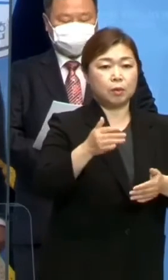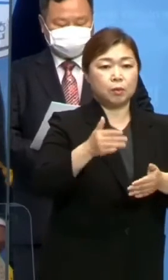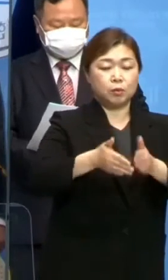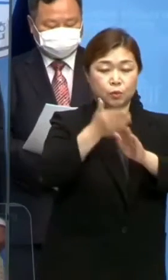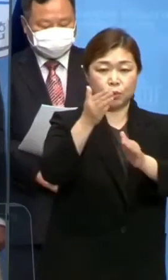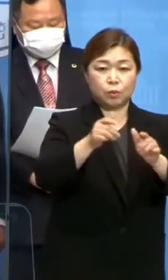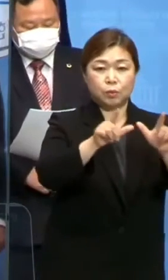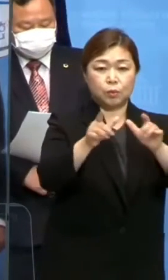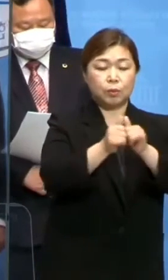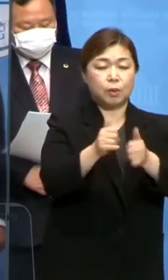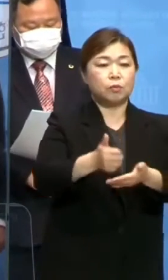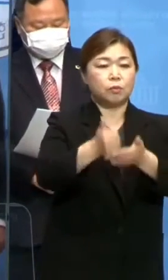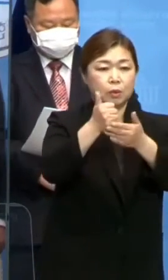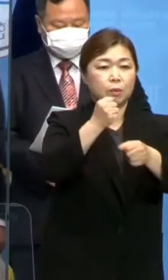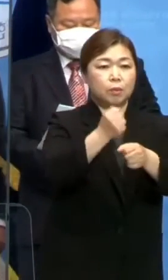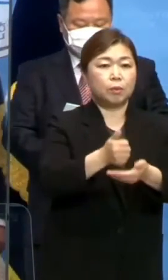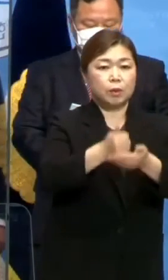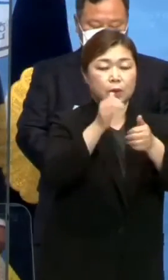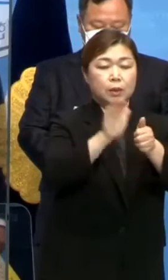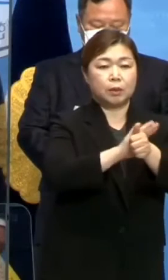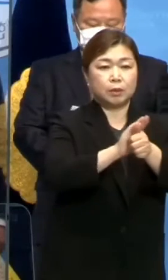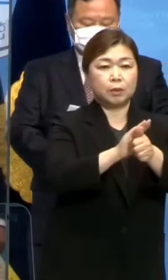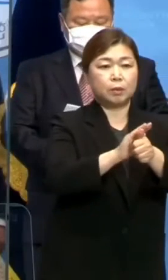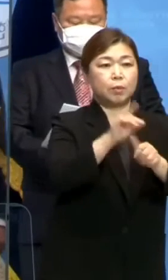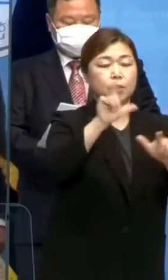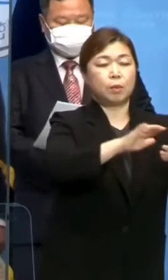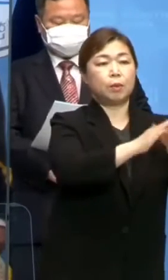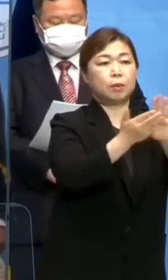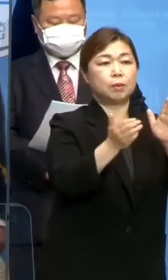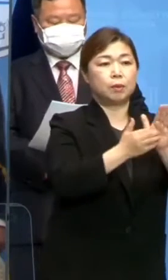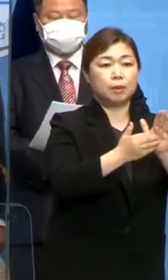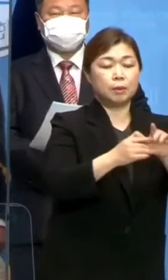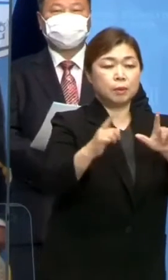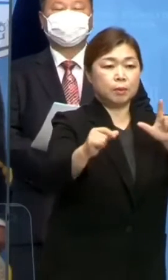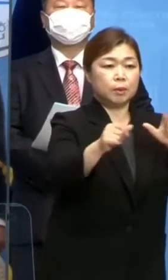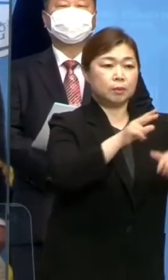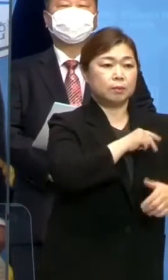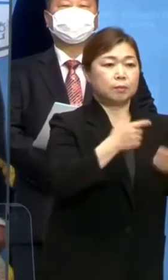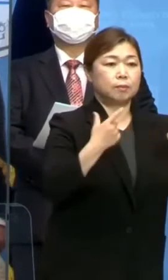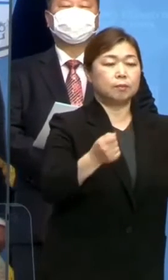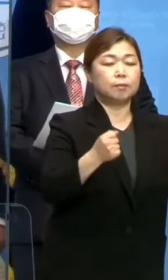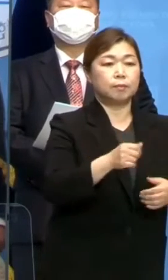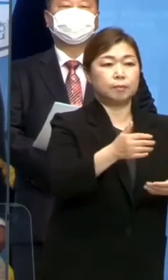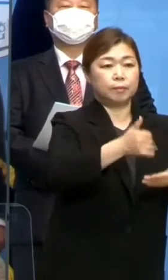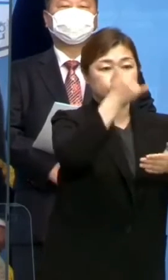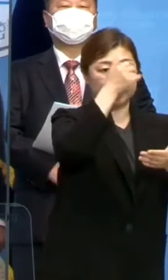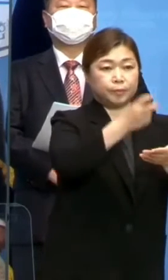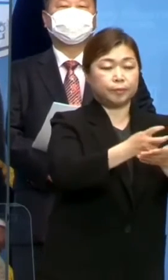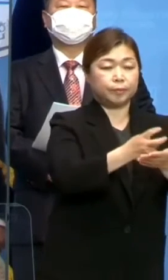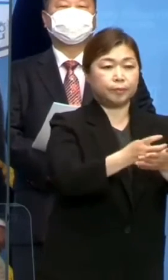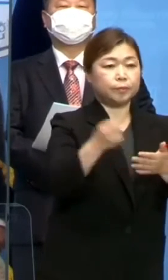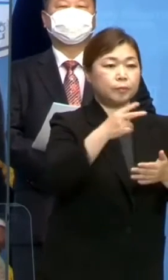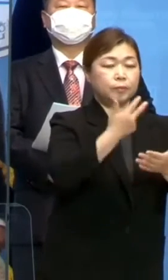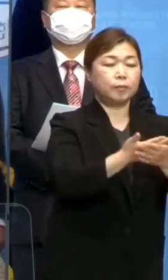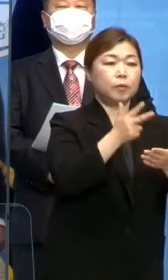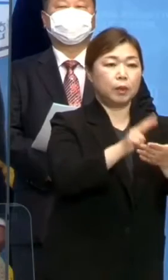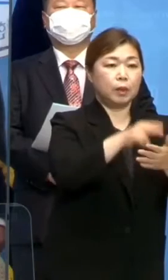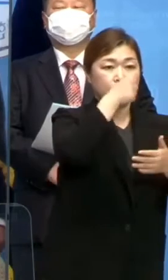모시는 주민 친화형 자치 행정 으로 변했습니다 지방의 역시 처리업체 개정